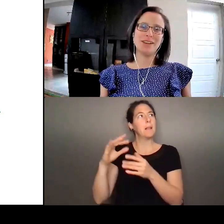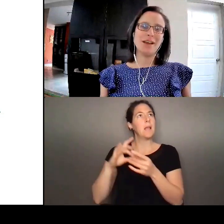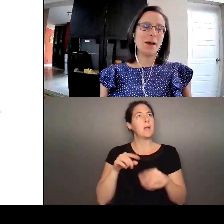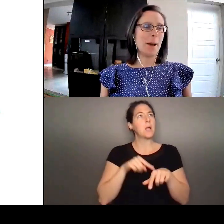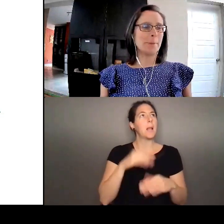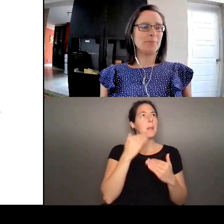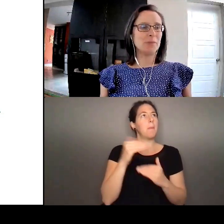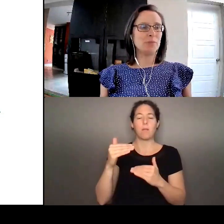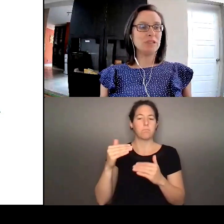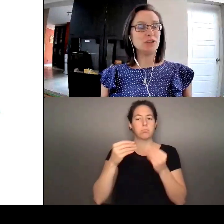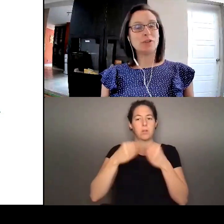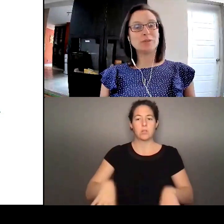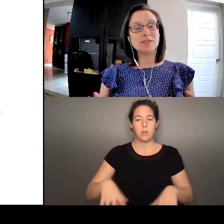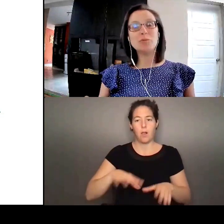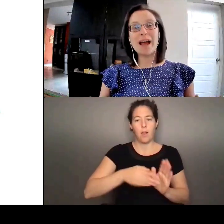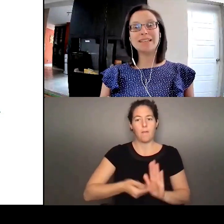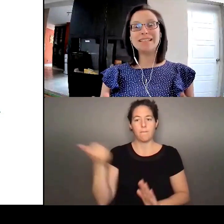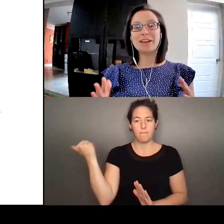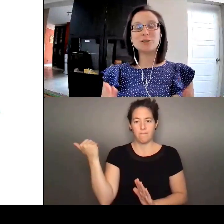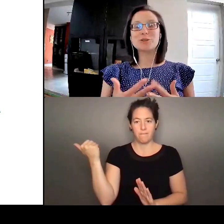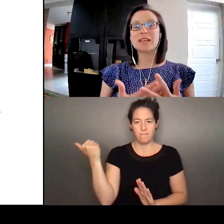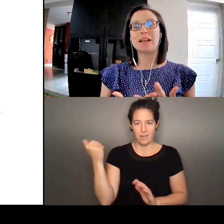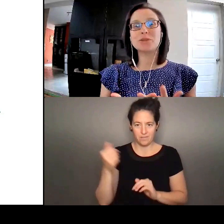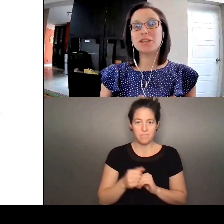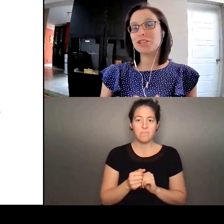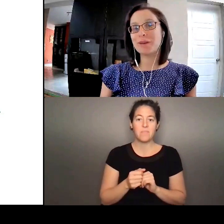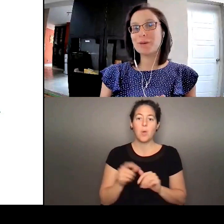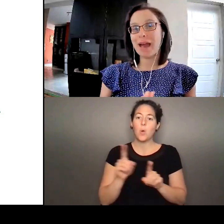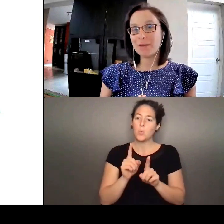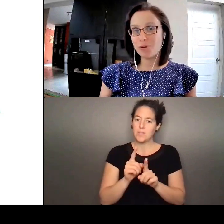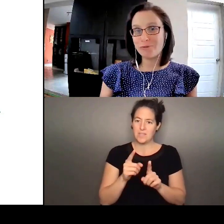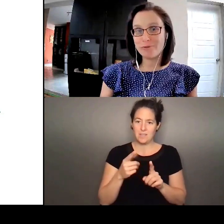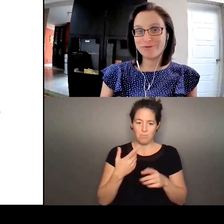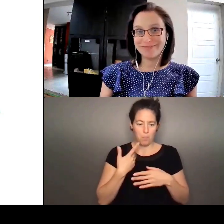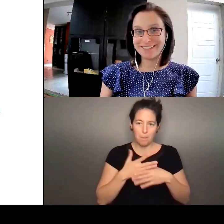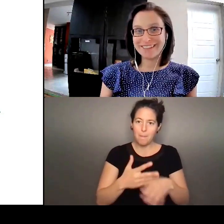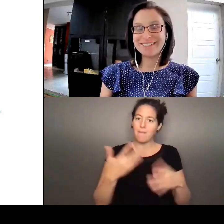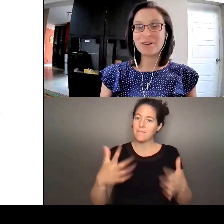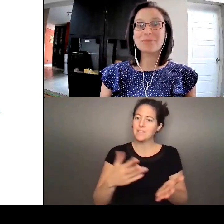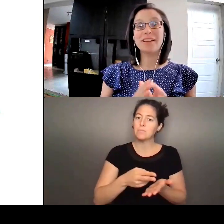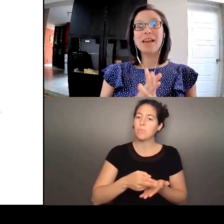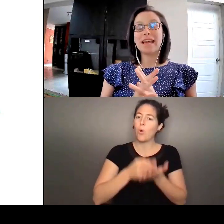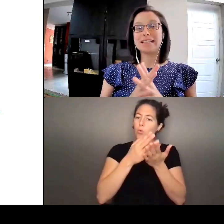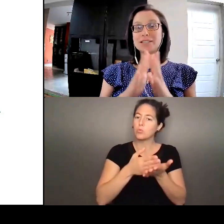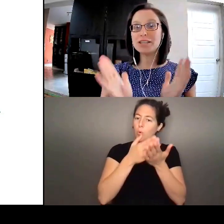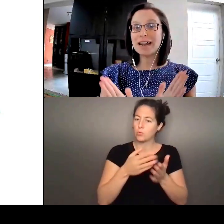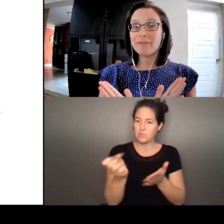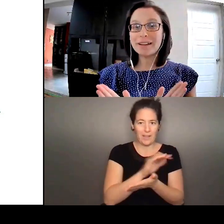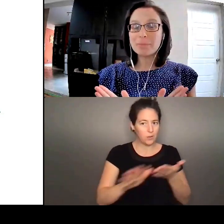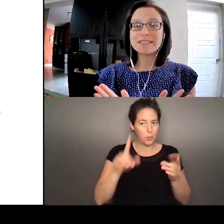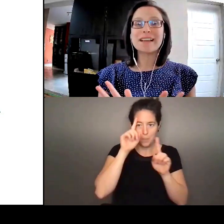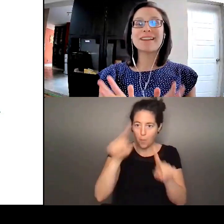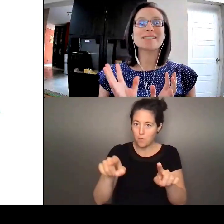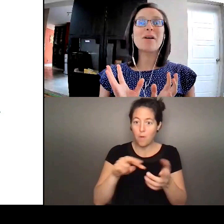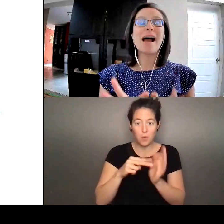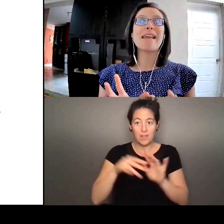jardinage. Puis, je vais aussi vous parler des ressources gratuites que j'ai préparées pour vous. OK? Donc, restez jusqu'à la fin de